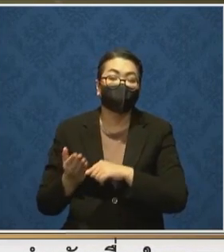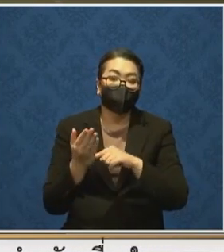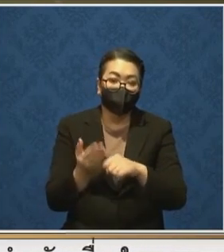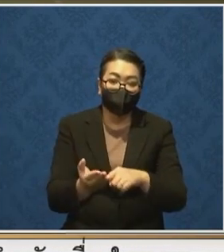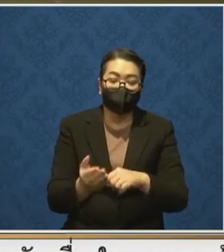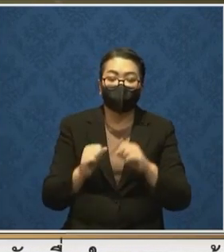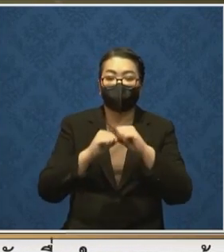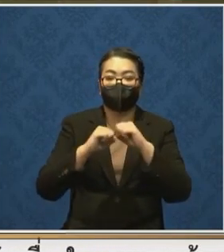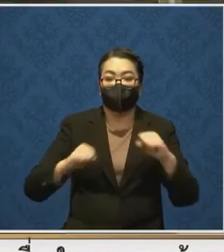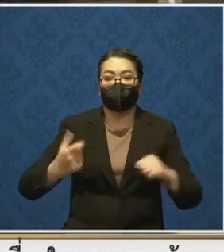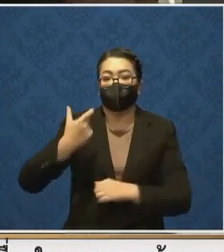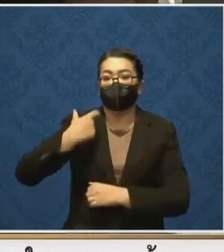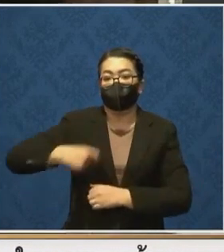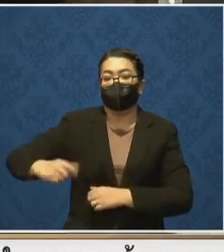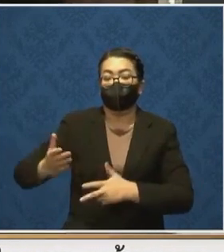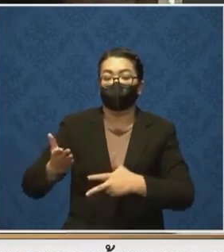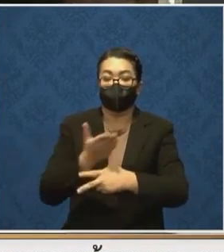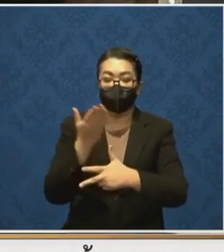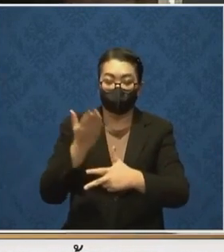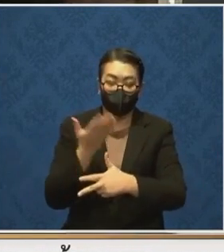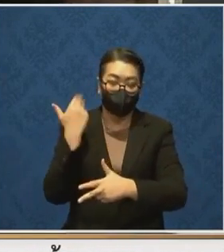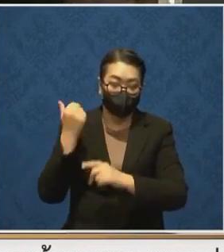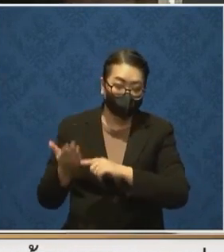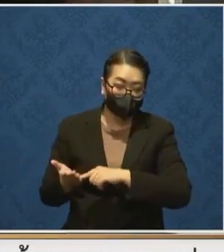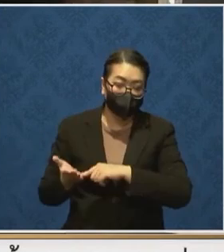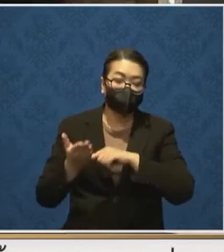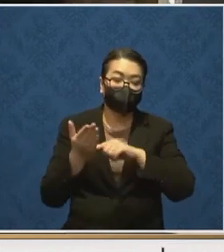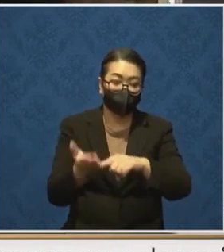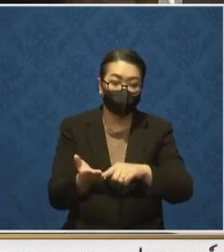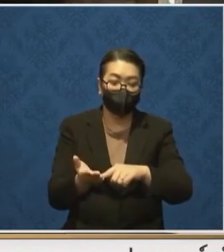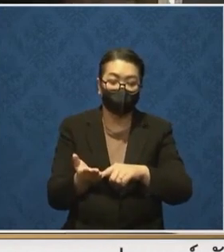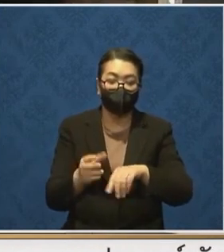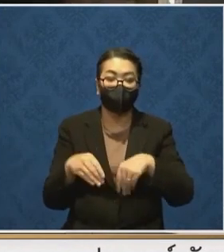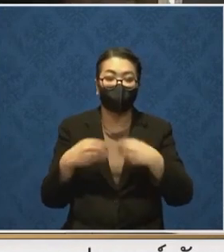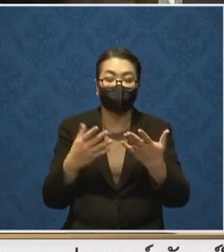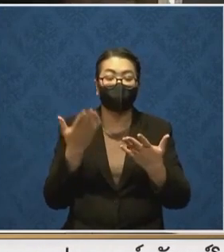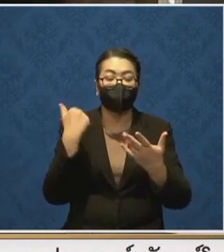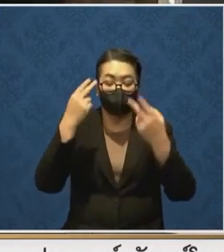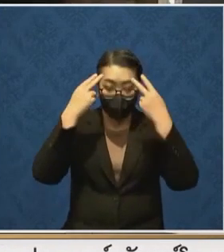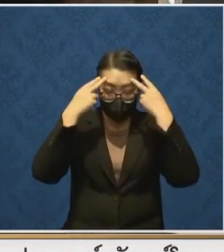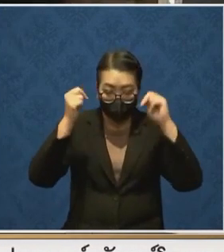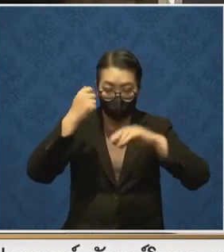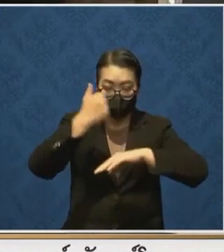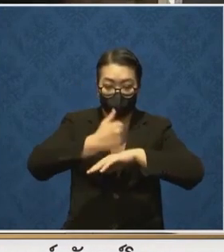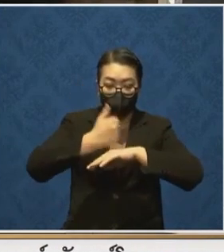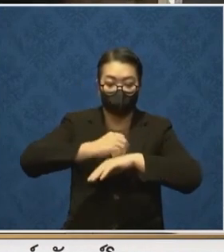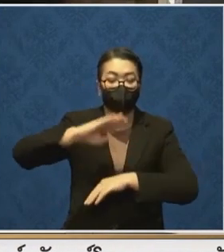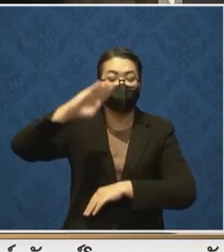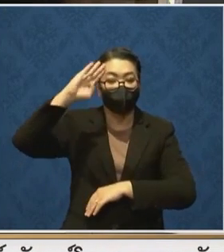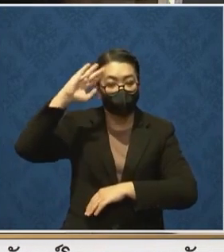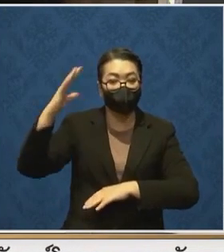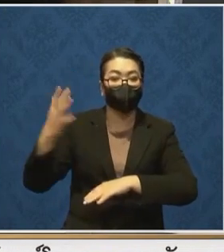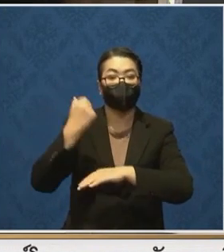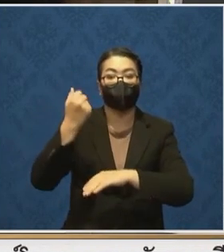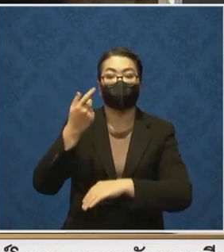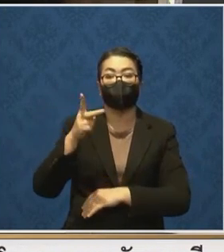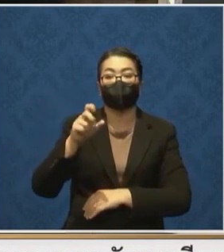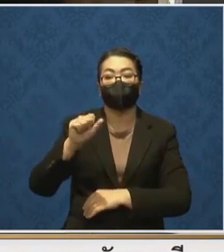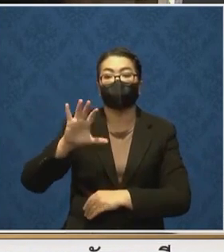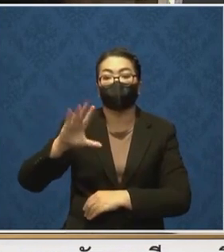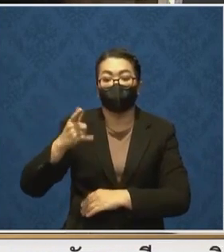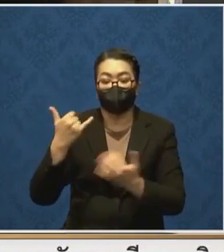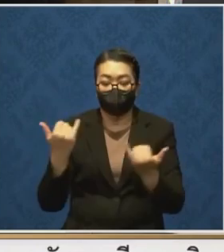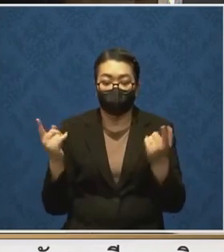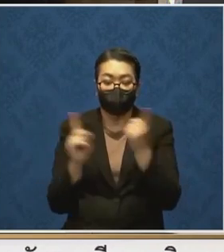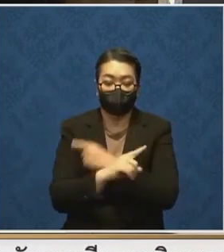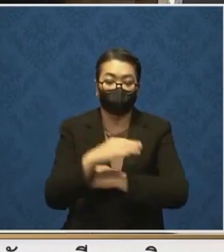คำสงนกร